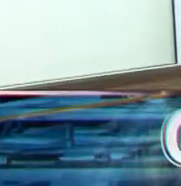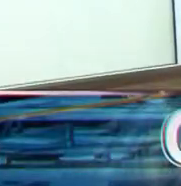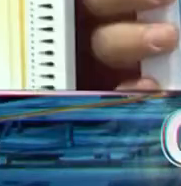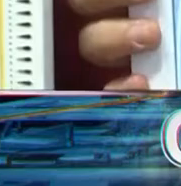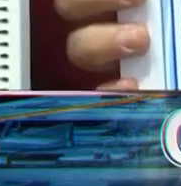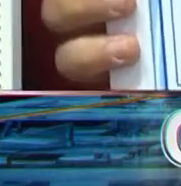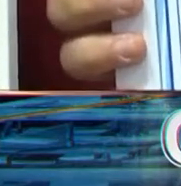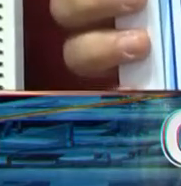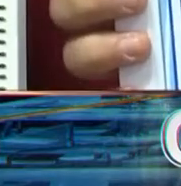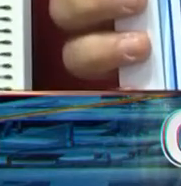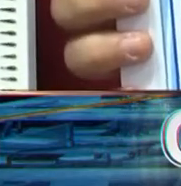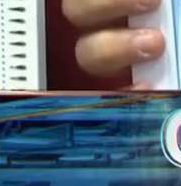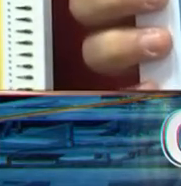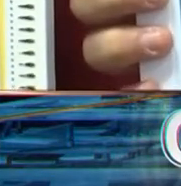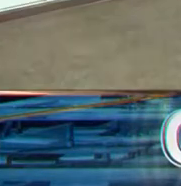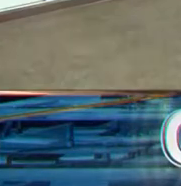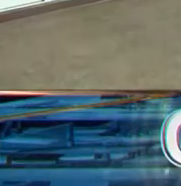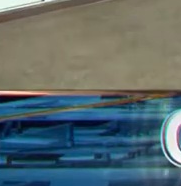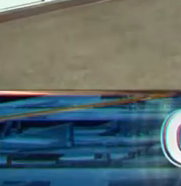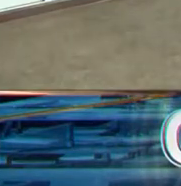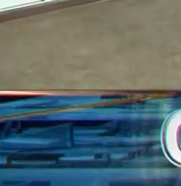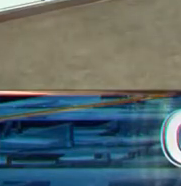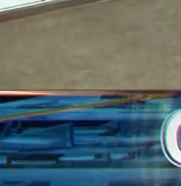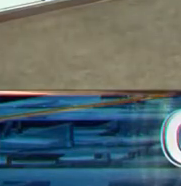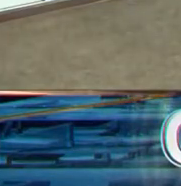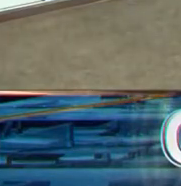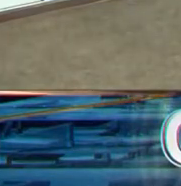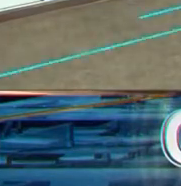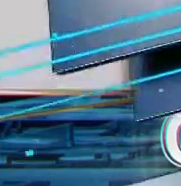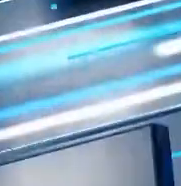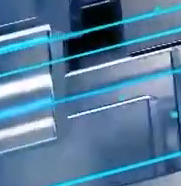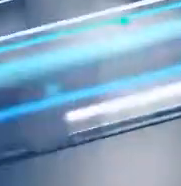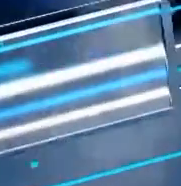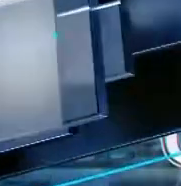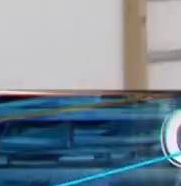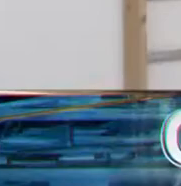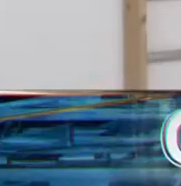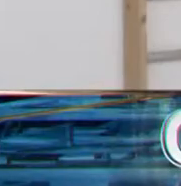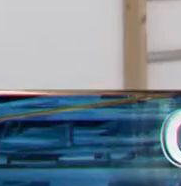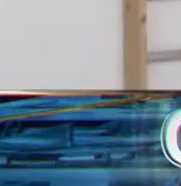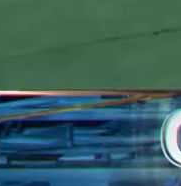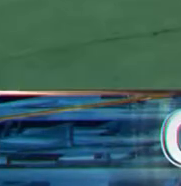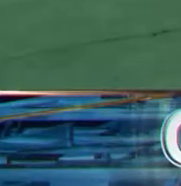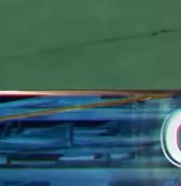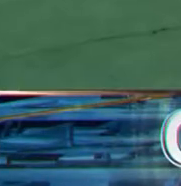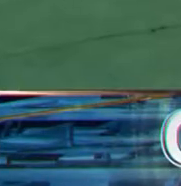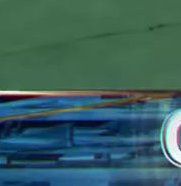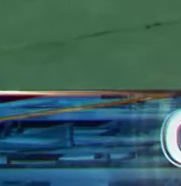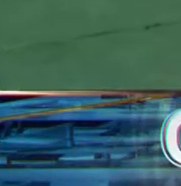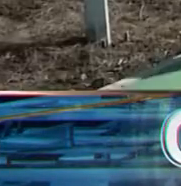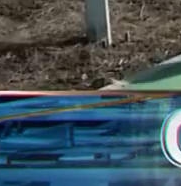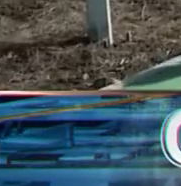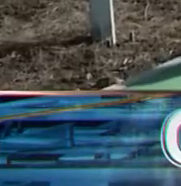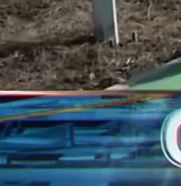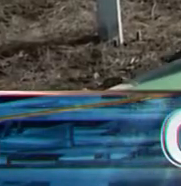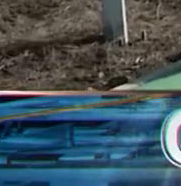Путевкой в жизнь может стать конкурс. Выявили лучших из числа молодых журналистов. Физрук – профессия или призвание. В